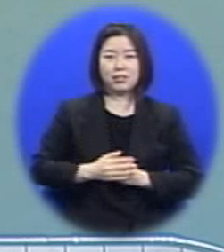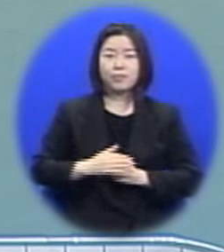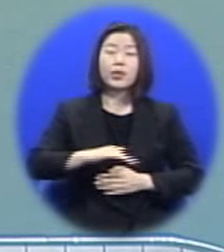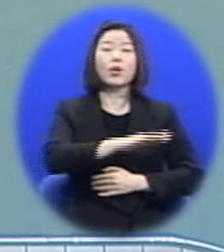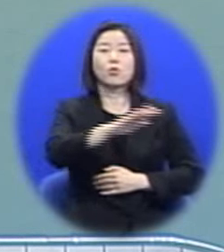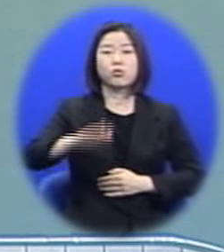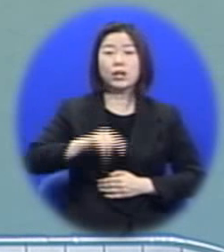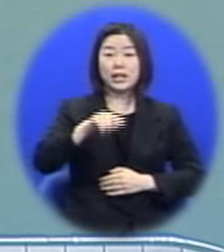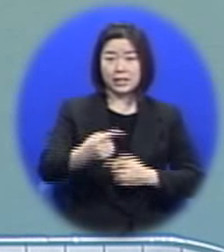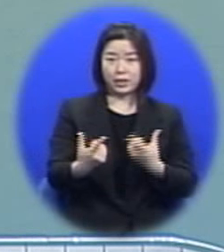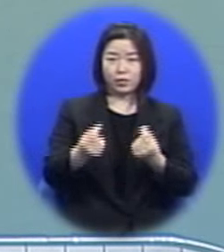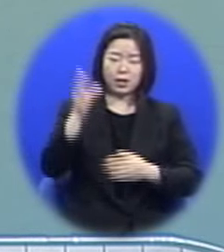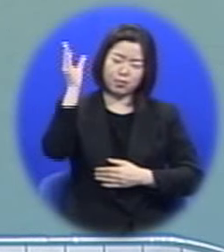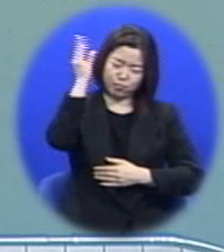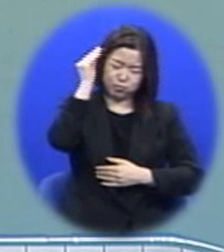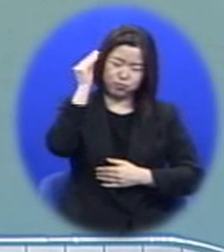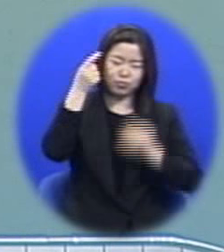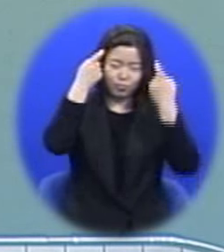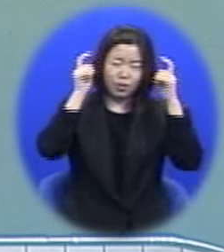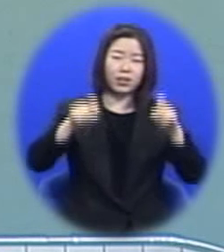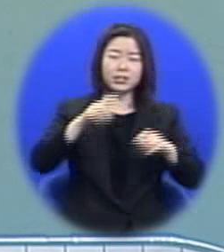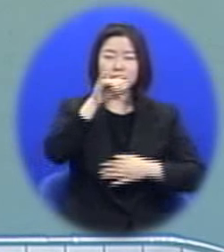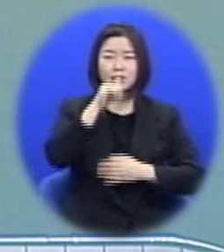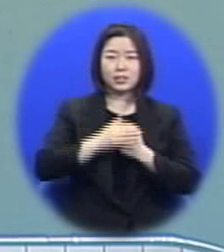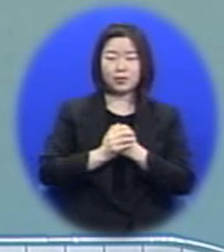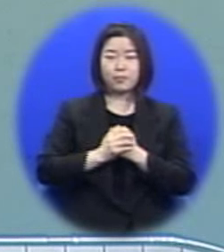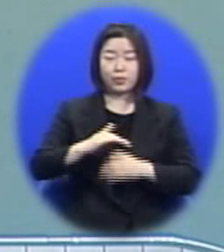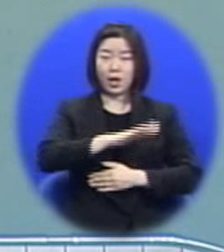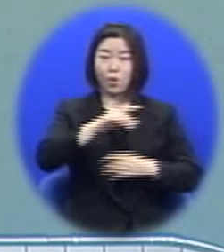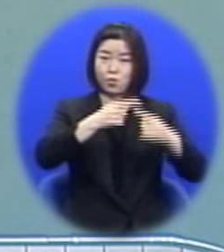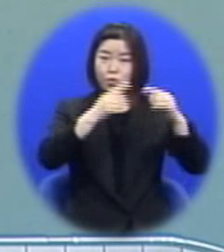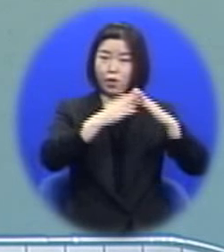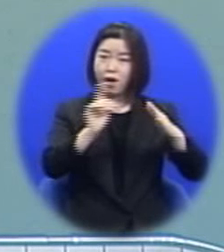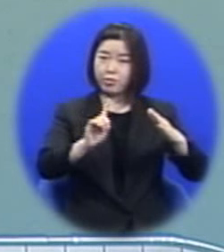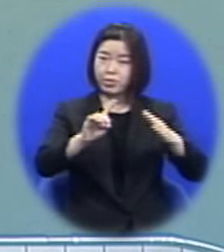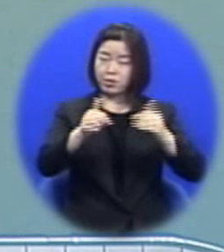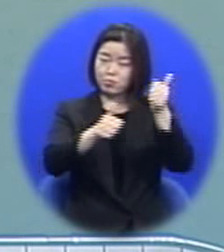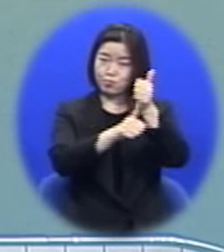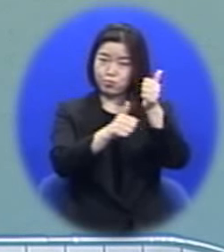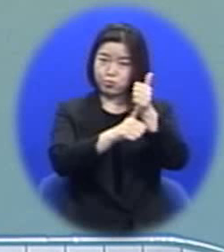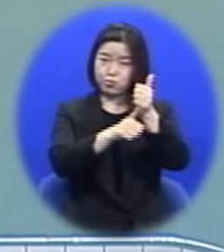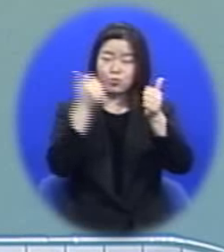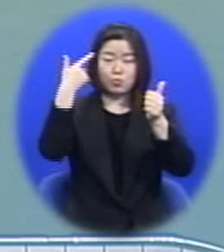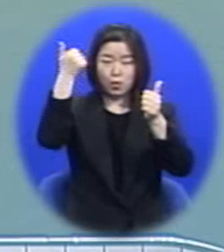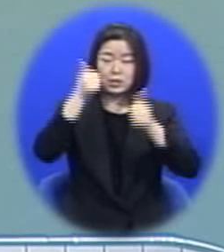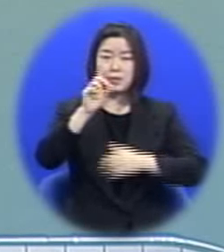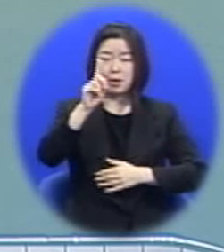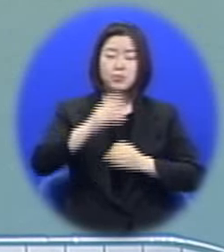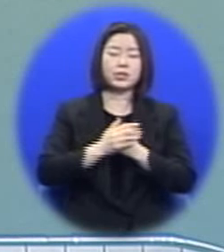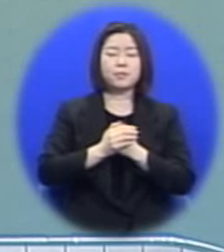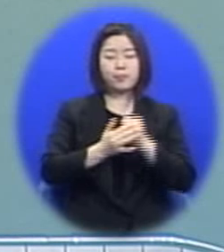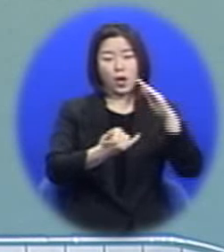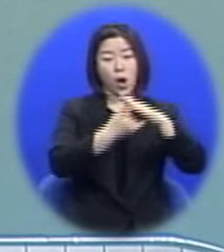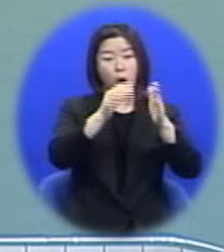우리가 이렇게 어리석어요. 우리 교회 어느 부목사님 한 분은 어릴 때 개를